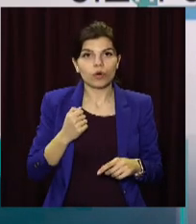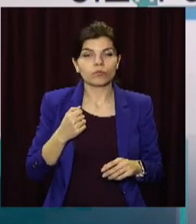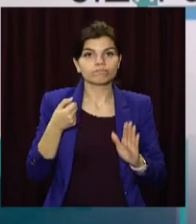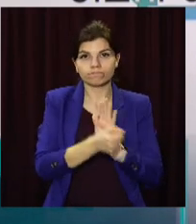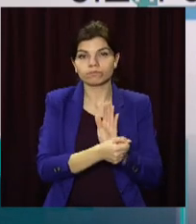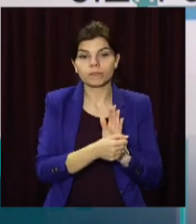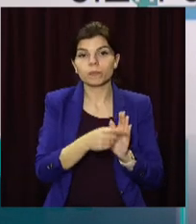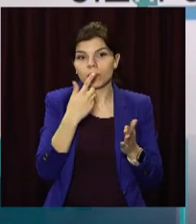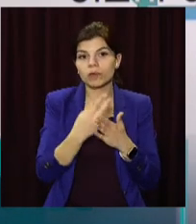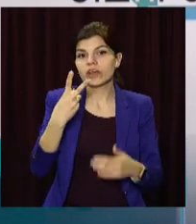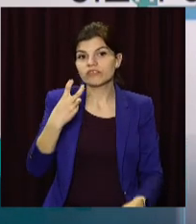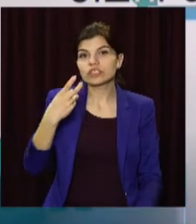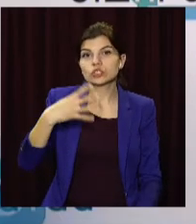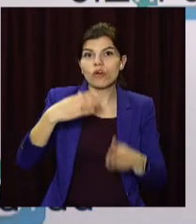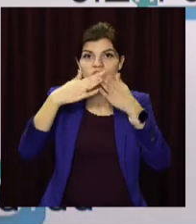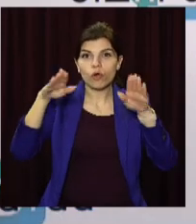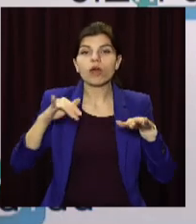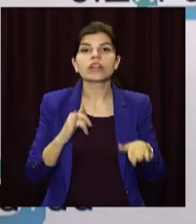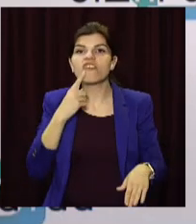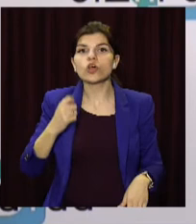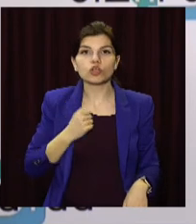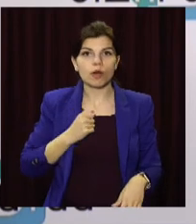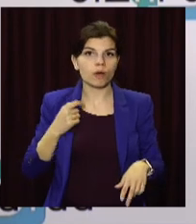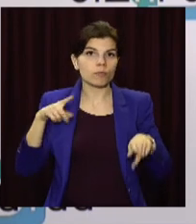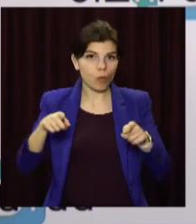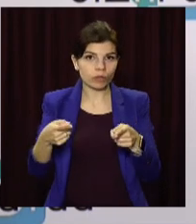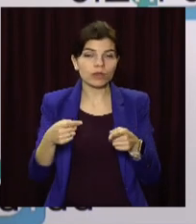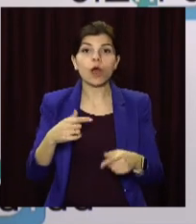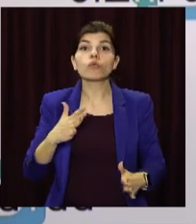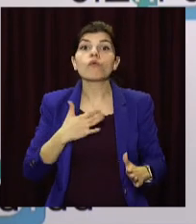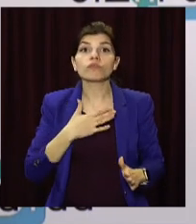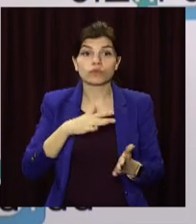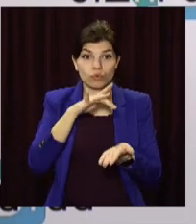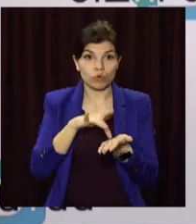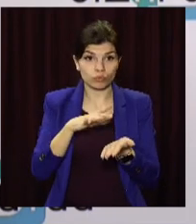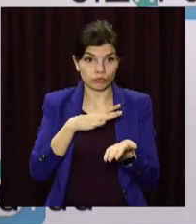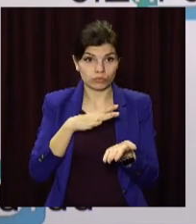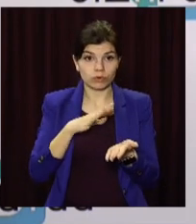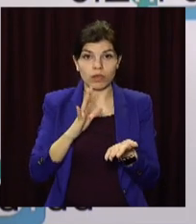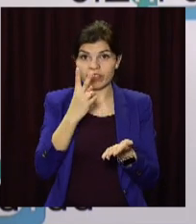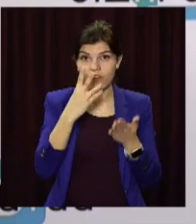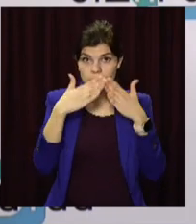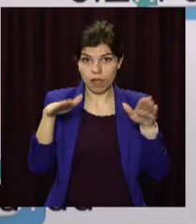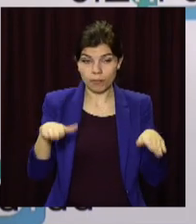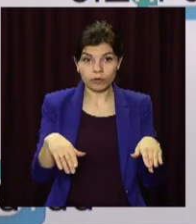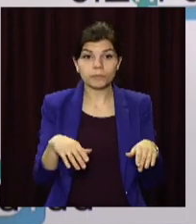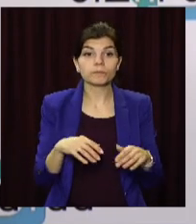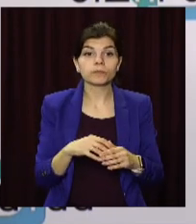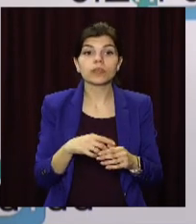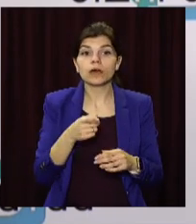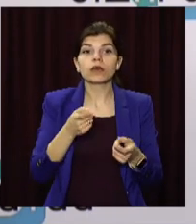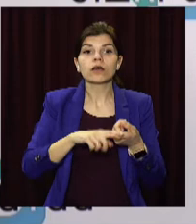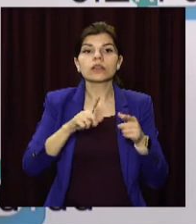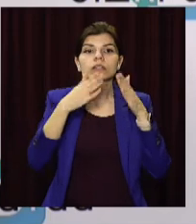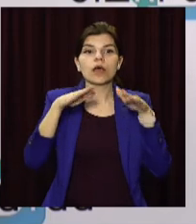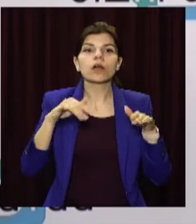налічують понад 240 таборів для військовополонених. Лише в нашому місті було два значних таких табори. А разом з тим існували